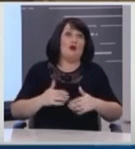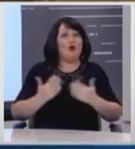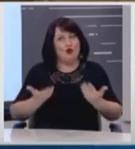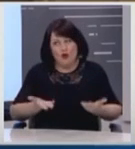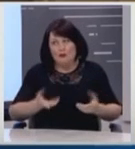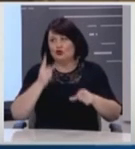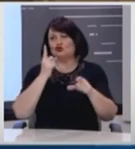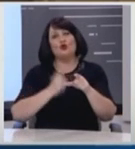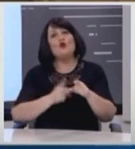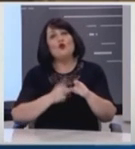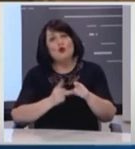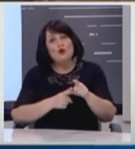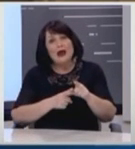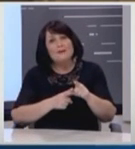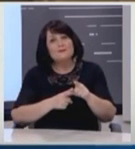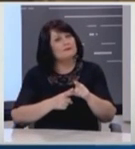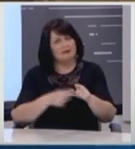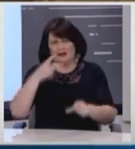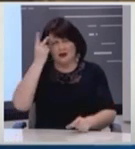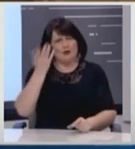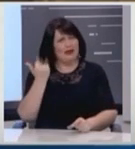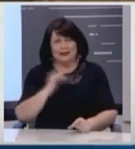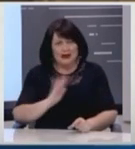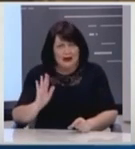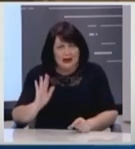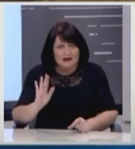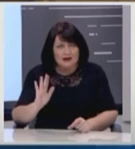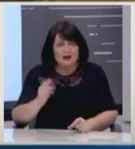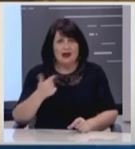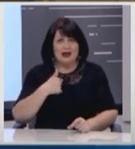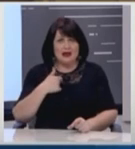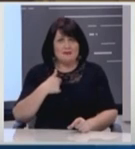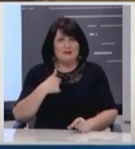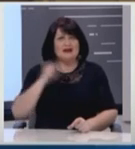το ΚΚΕ δεν έχει κανένα δικαίωμα να γίνει και αυτό